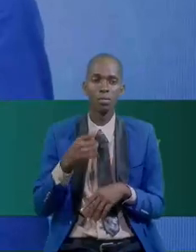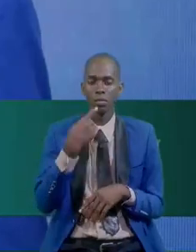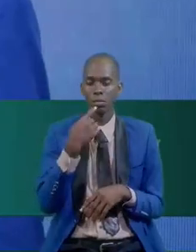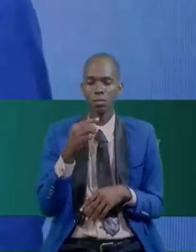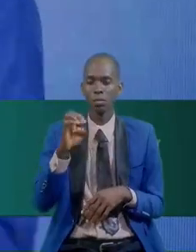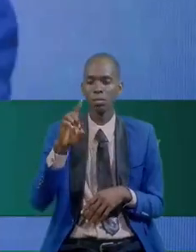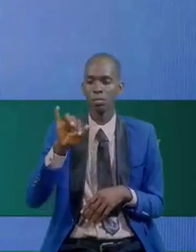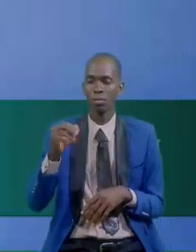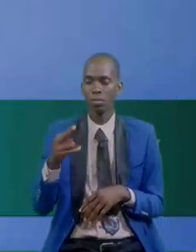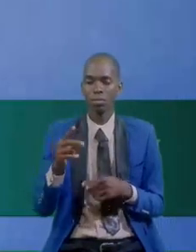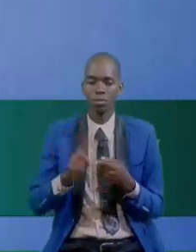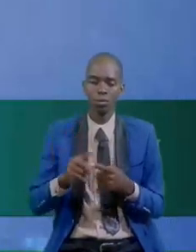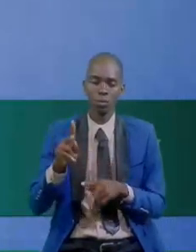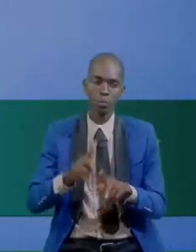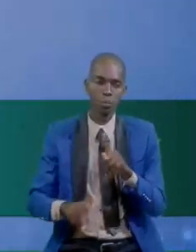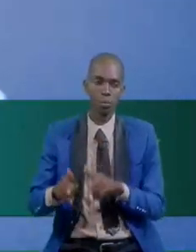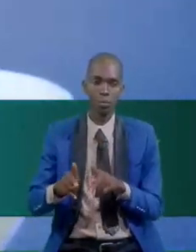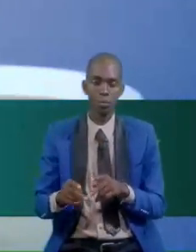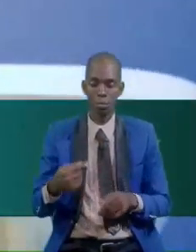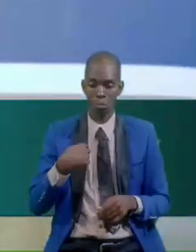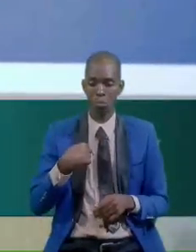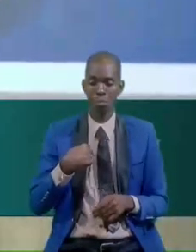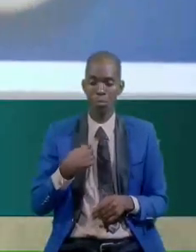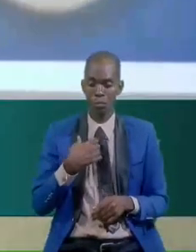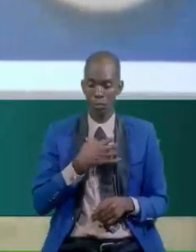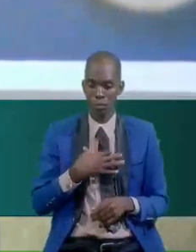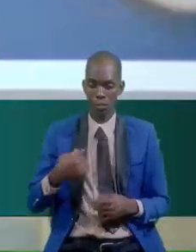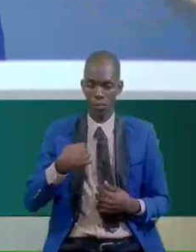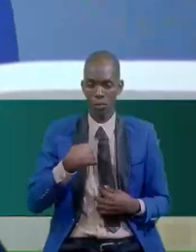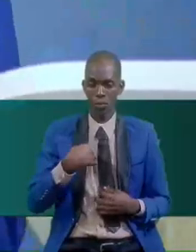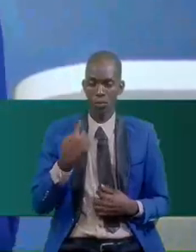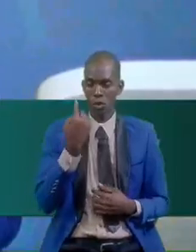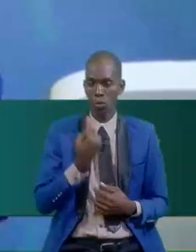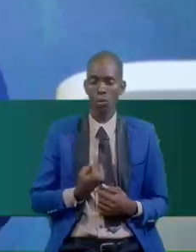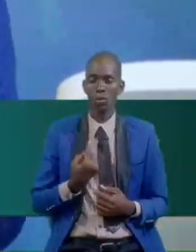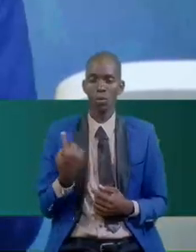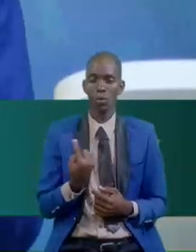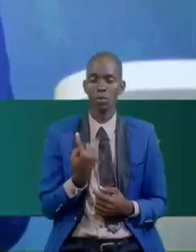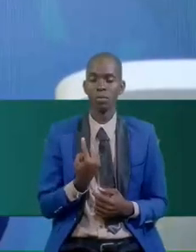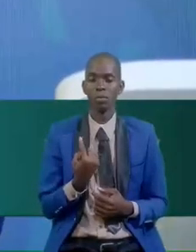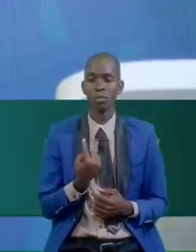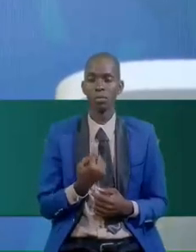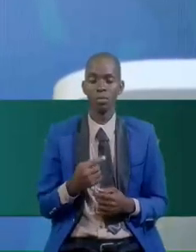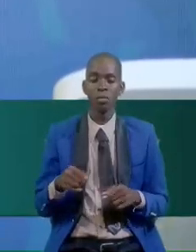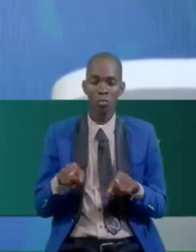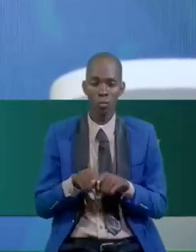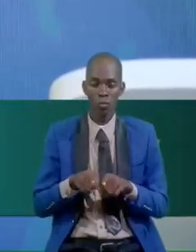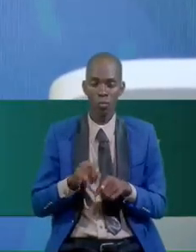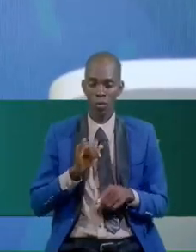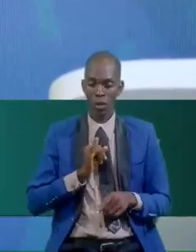je suis resté seul des prophètes, je suis resté seul.